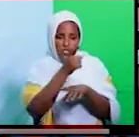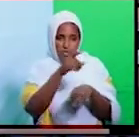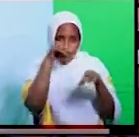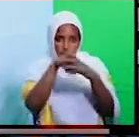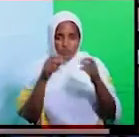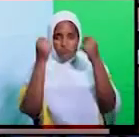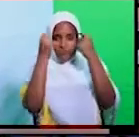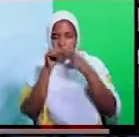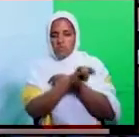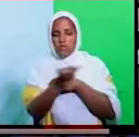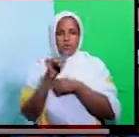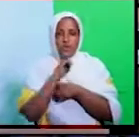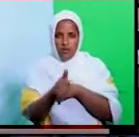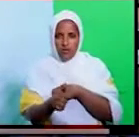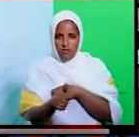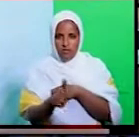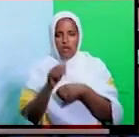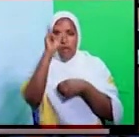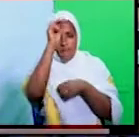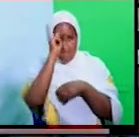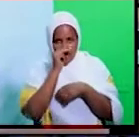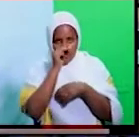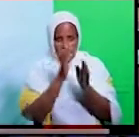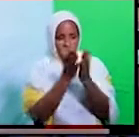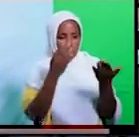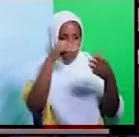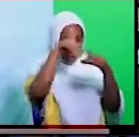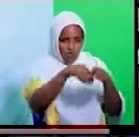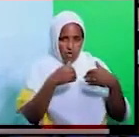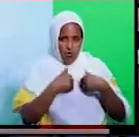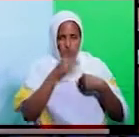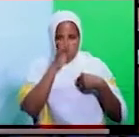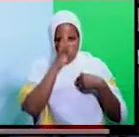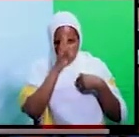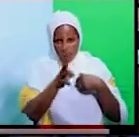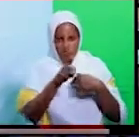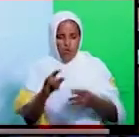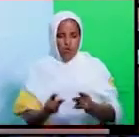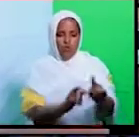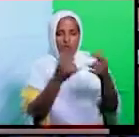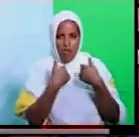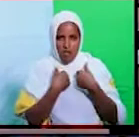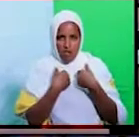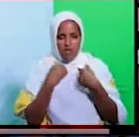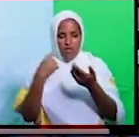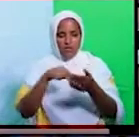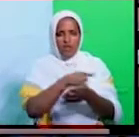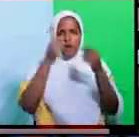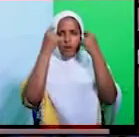ያለ እምነት እግዚአብሔርን ደስ ማሰኘት አይቻልም እንደተባለው ያለ ህይወት ቅድስና መጽሐፍ ቅዱስን ልናነበው